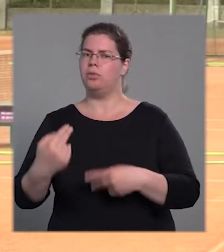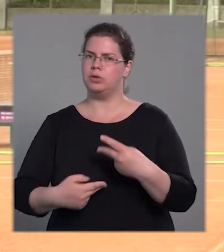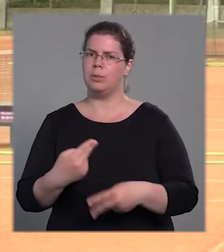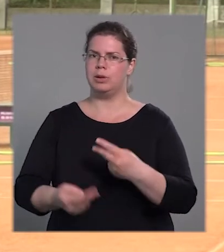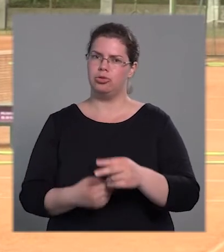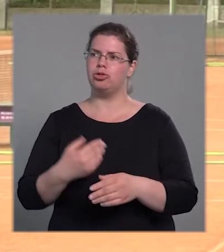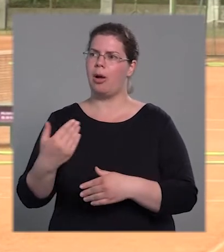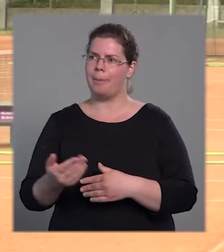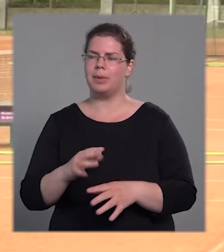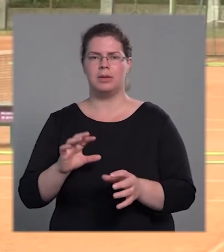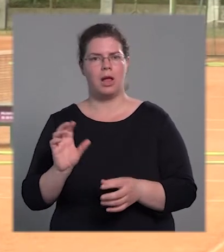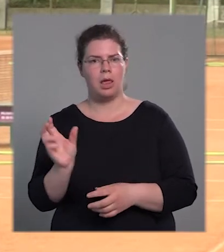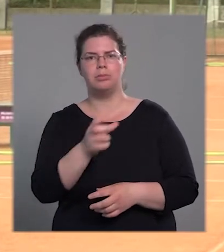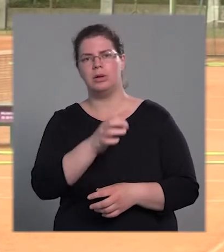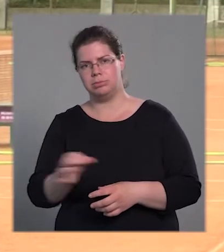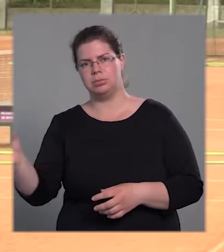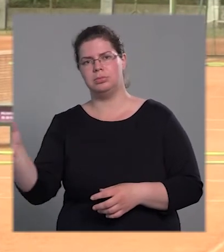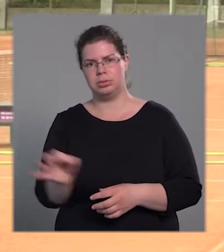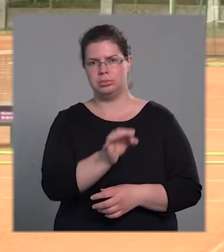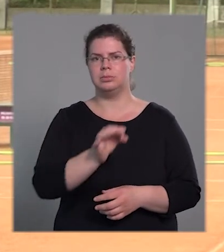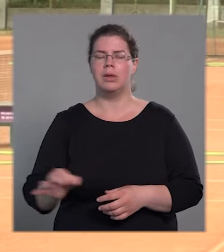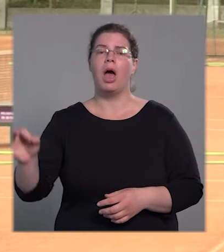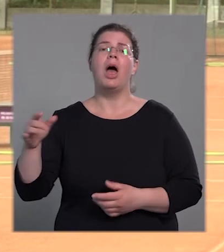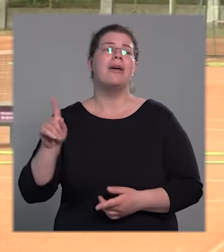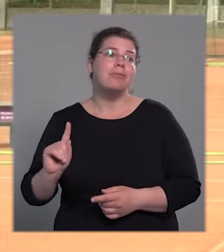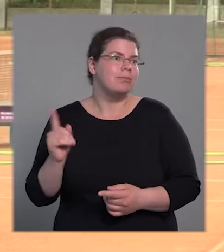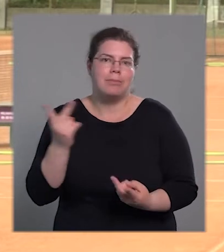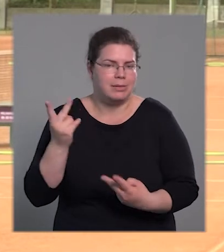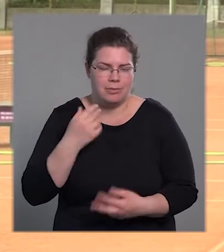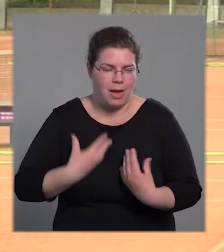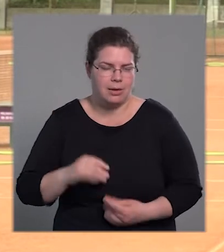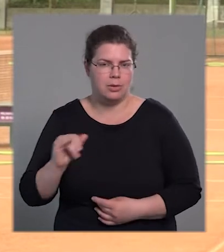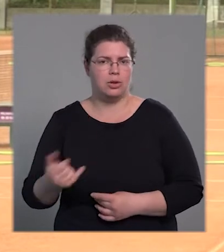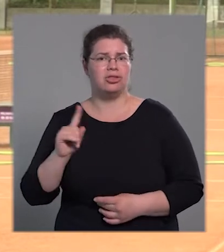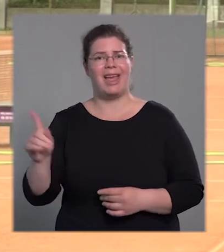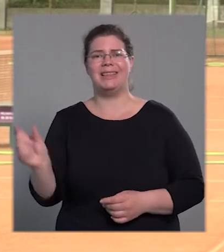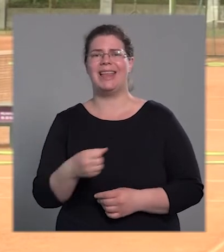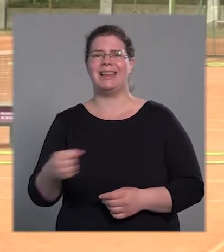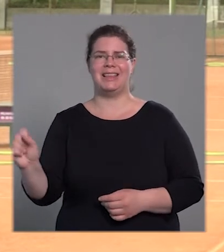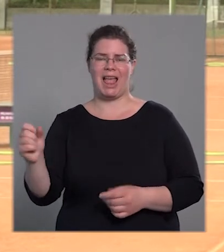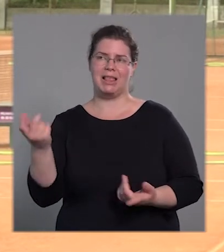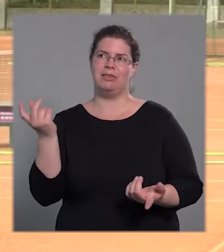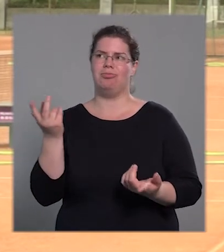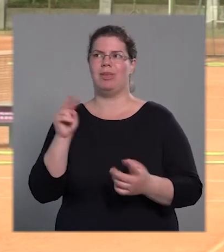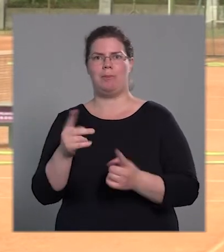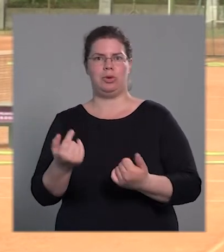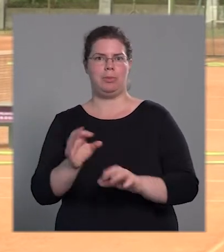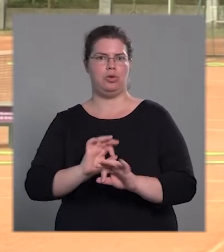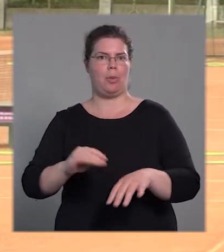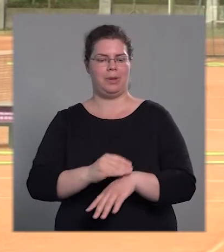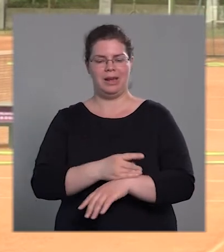labda, és az ember tudja ütni rendesen, fárasztóbb is, hozzáteszem, de teniszezés szempontjából az egy jobb érzés, de